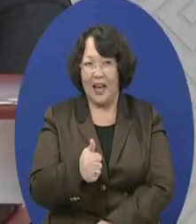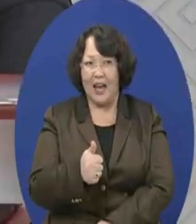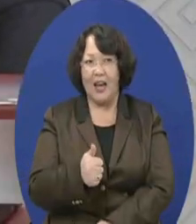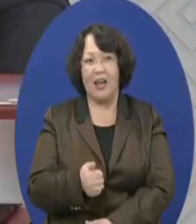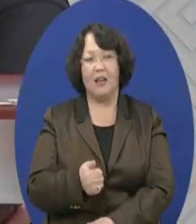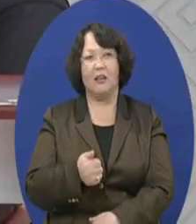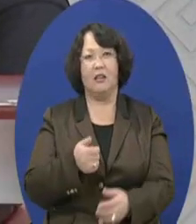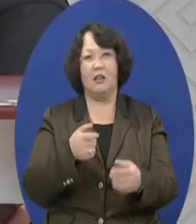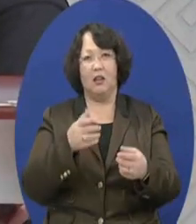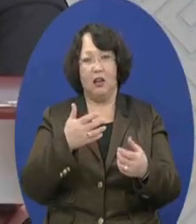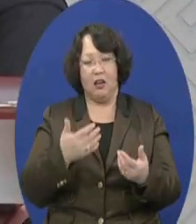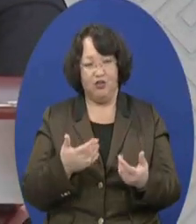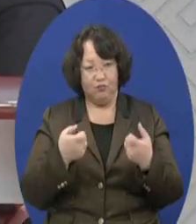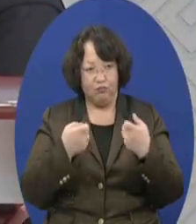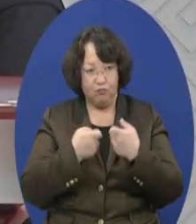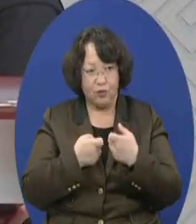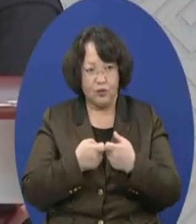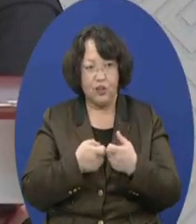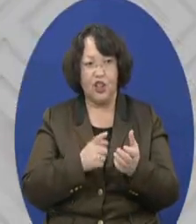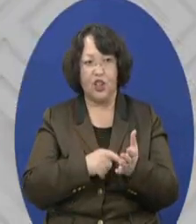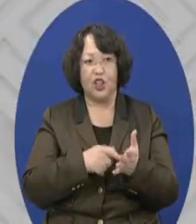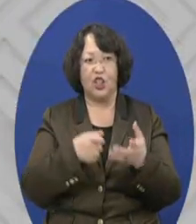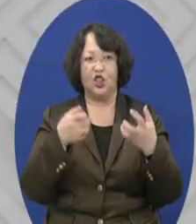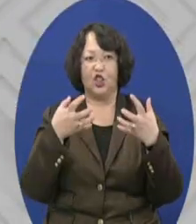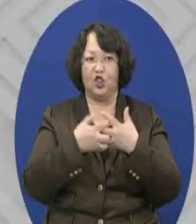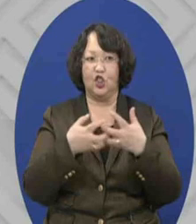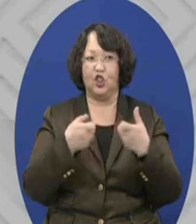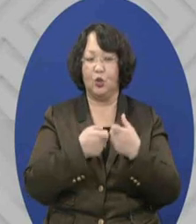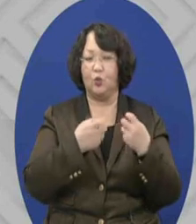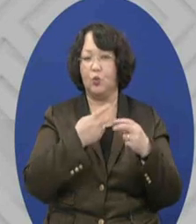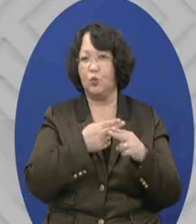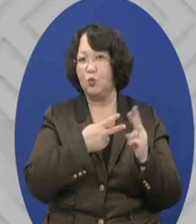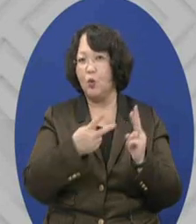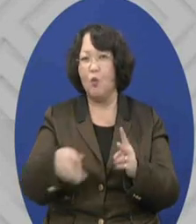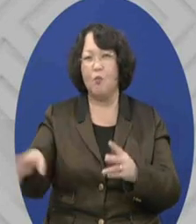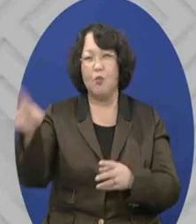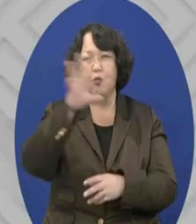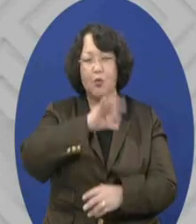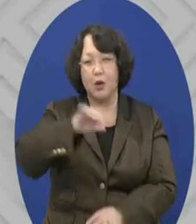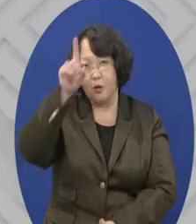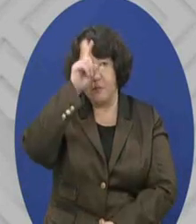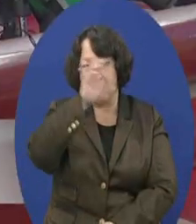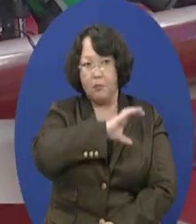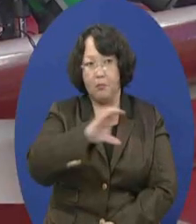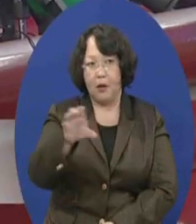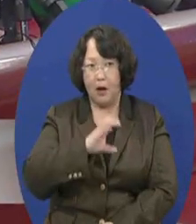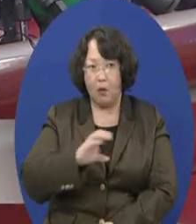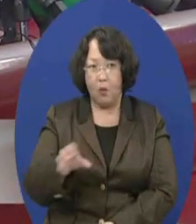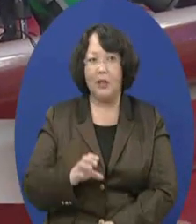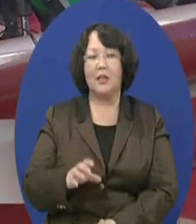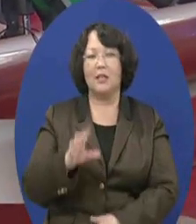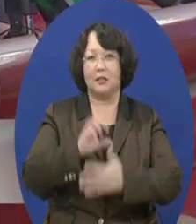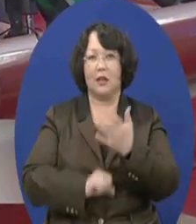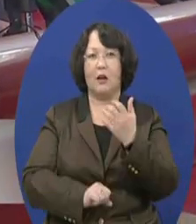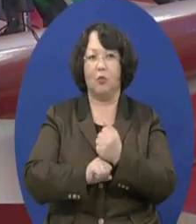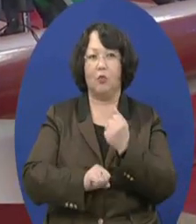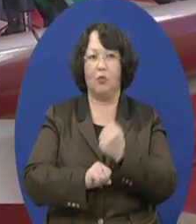эрэлт хэрэгцээнд нийцсэн тусламж үйлчилгээг үзүүлсэн бүх шатны эрүүл мэндийн байгууллагад төлөвхөө санхүүжилт хийж